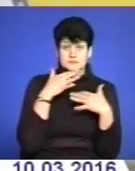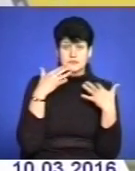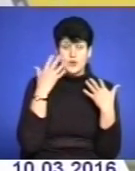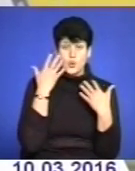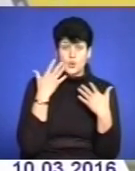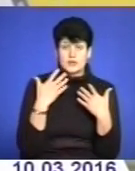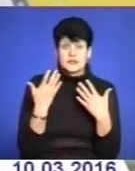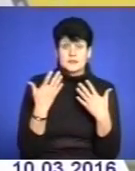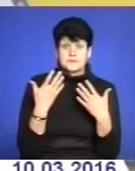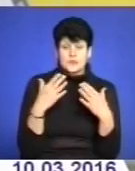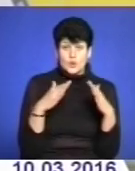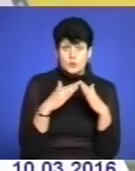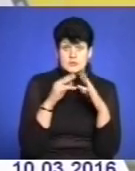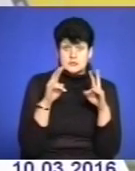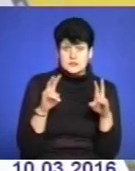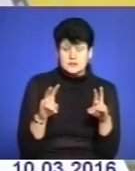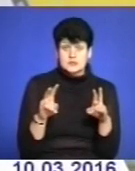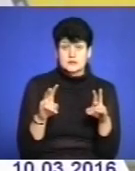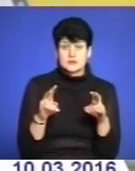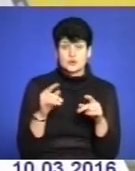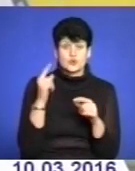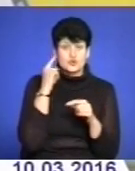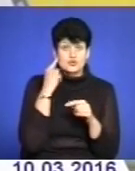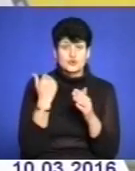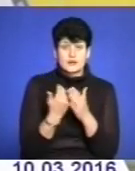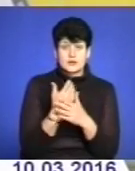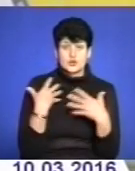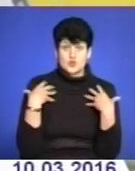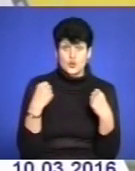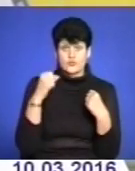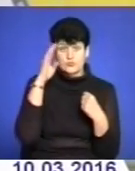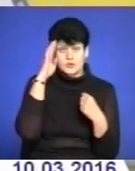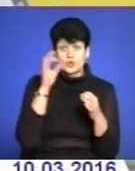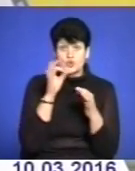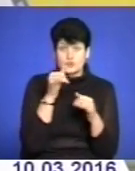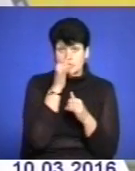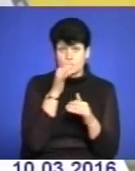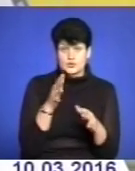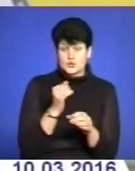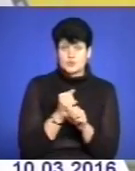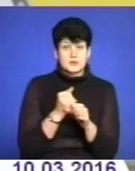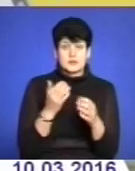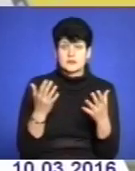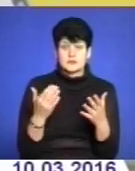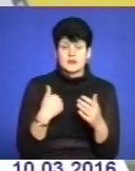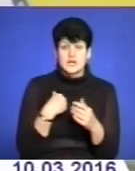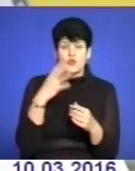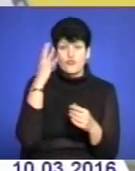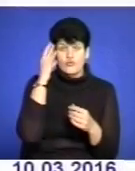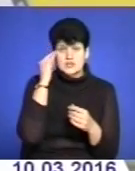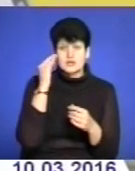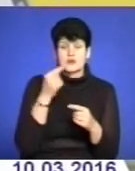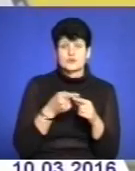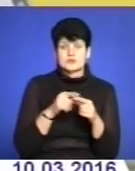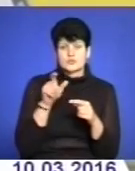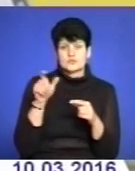і чуєш ці новини, і тебе корежить, що ти здоровий чоловік і не можеш нічого зробити, я вважаю таких людей ватниками.